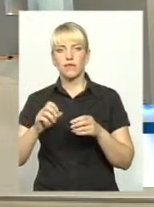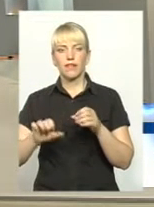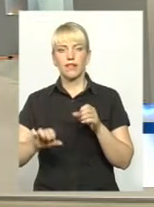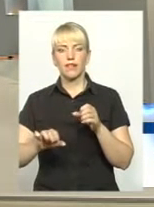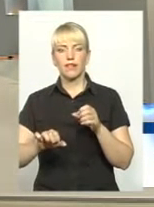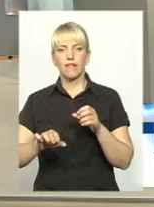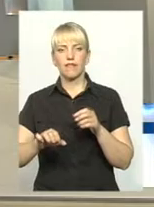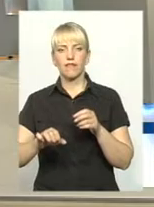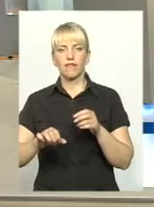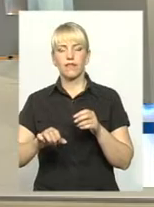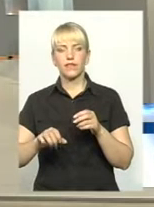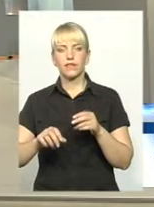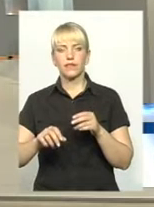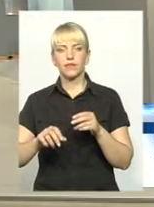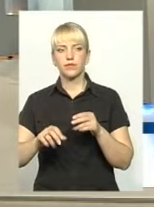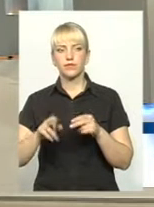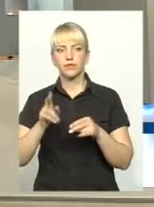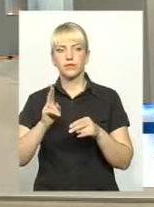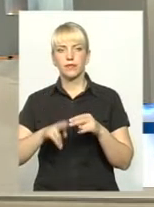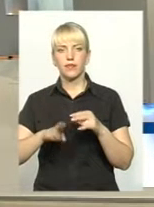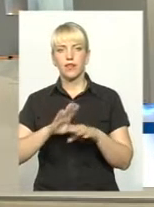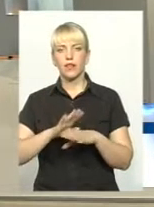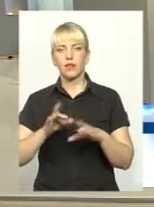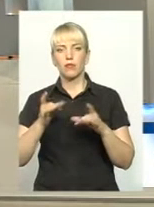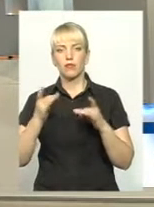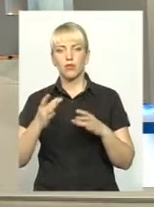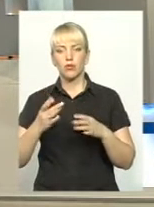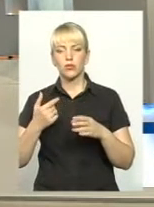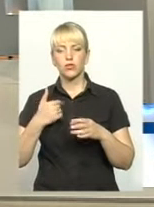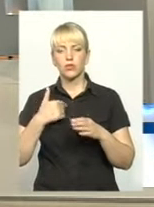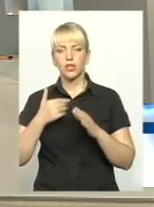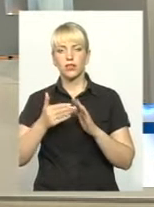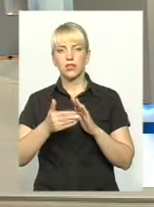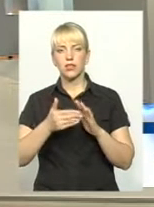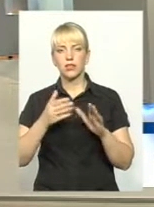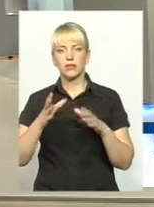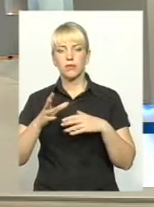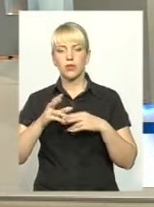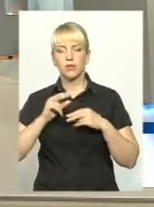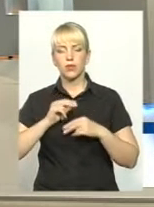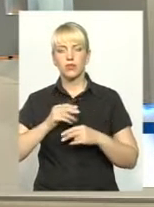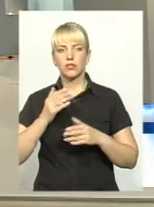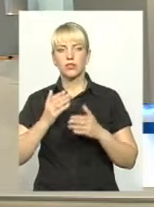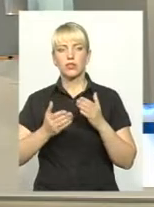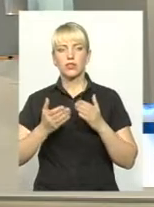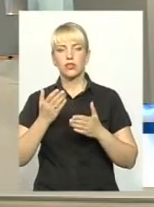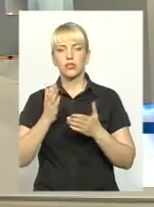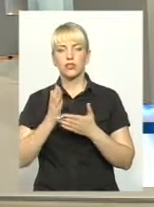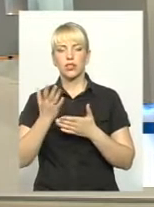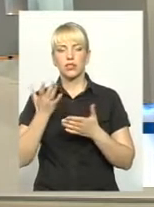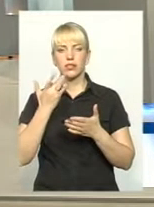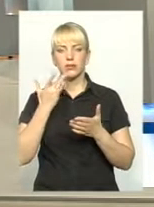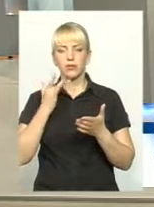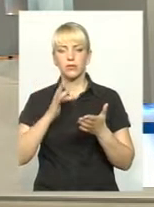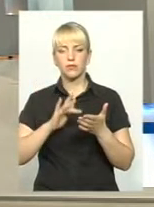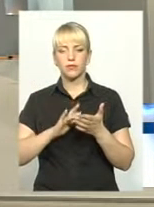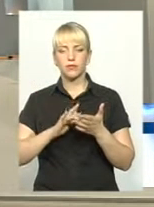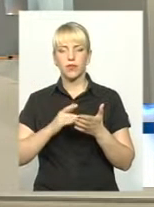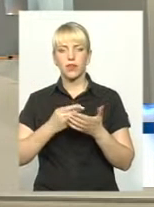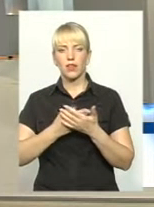до співпраці, і це чує Володимир Петрович, якщо є такі ганебні явища, що ви кажете, що це відбувається під кришуванням